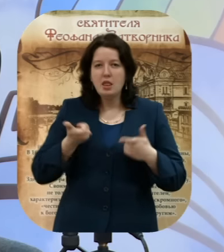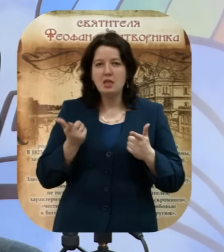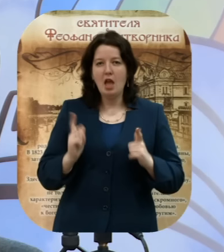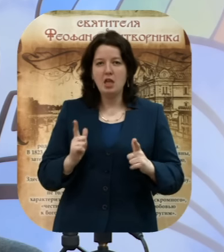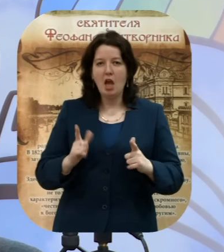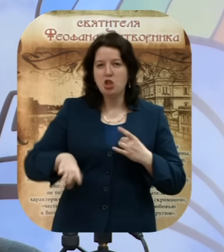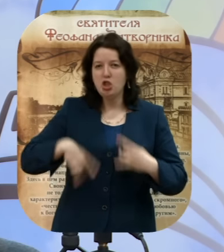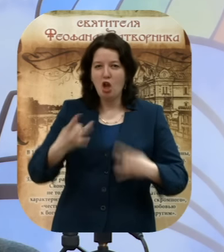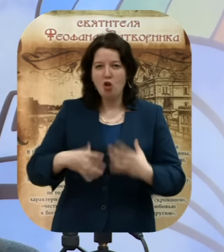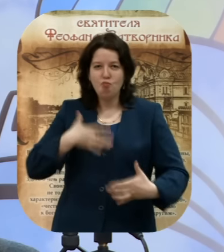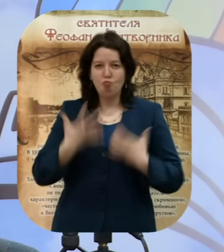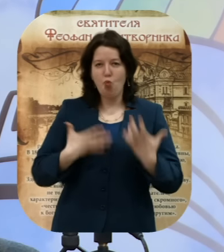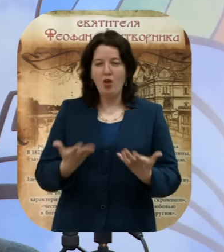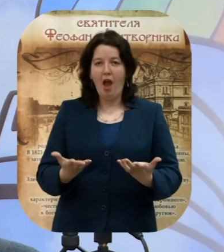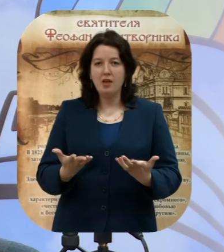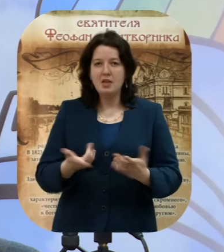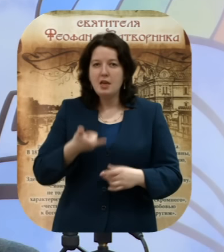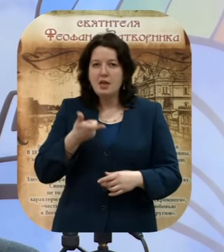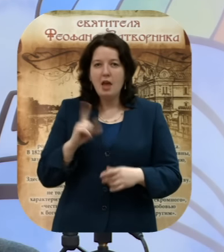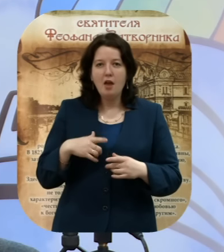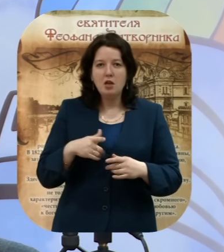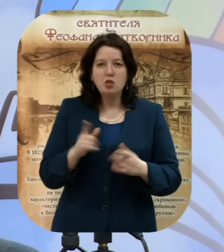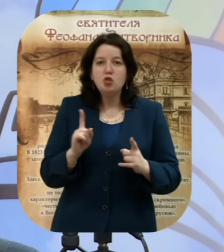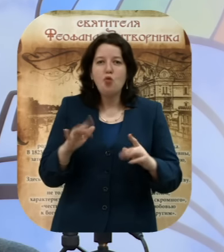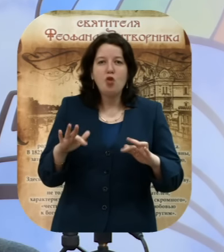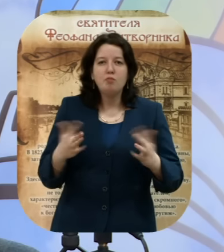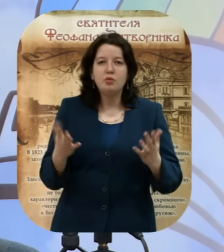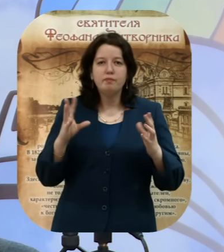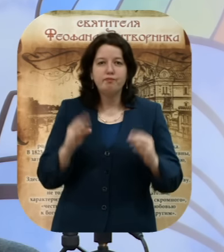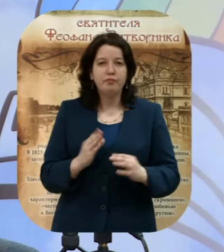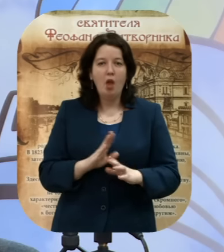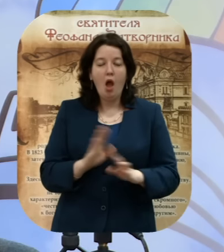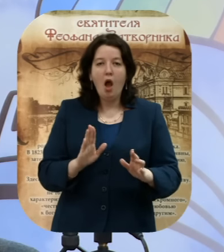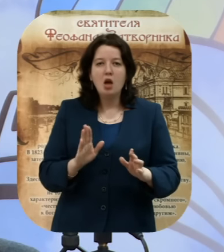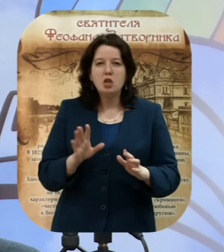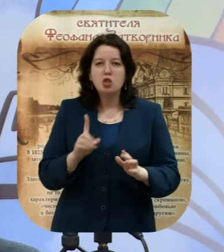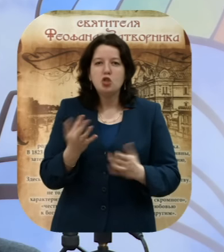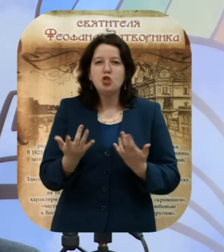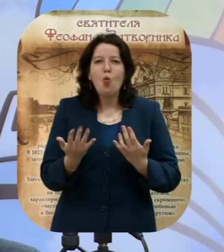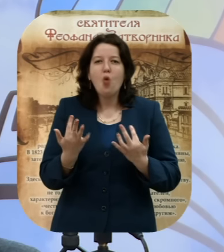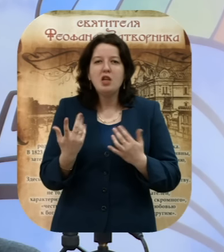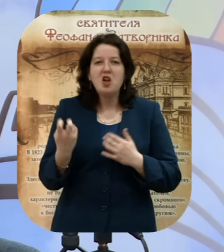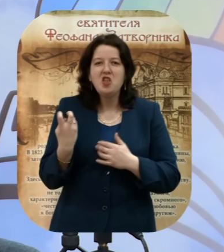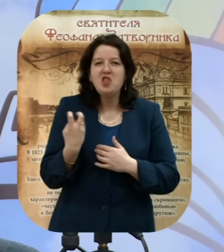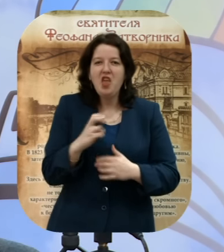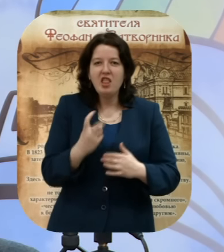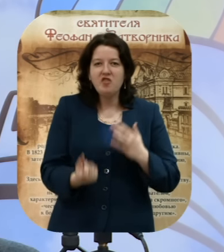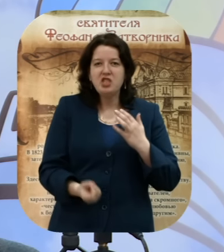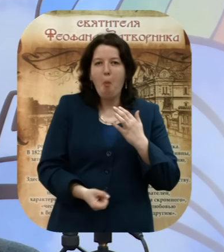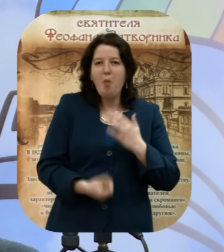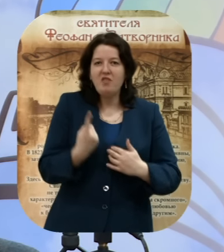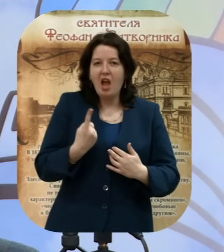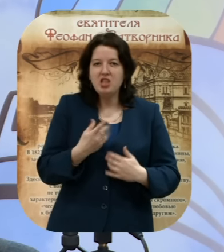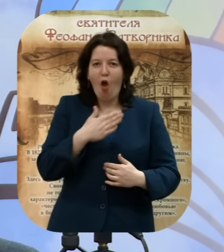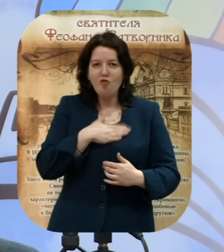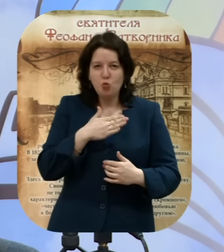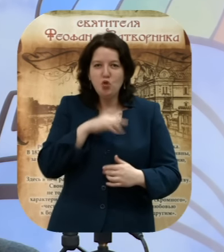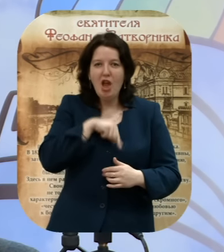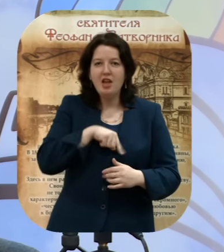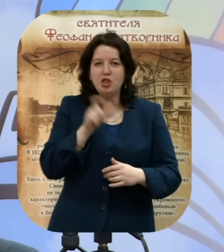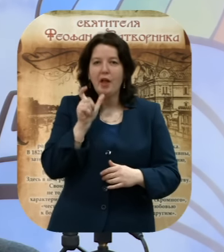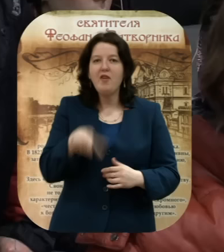Настоящая буря, а не что-нибудь. Сколько ненависти подчас возникает в душе